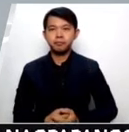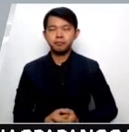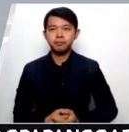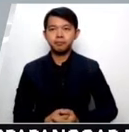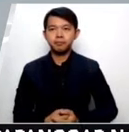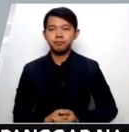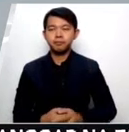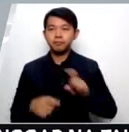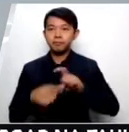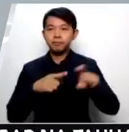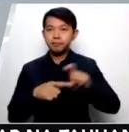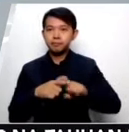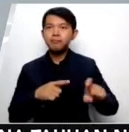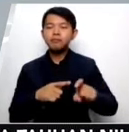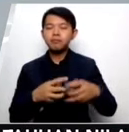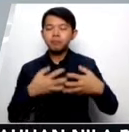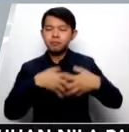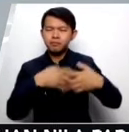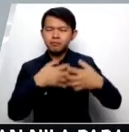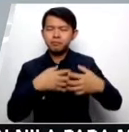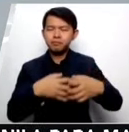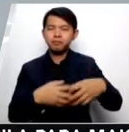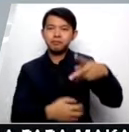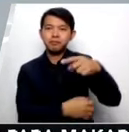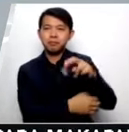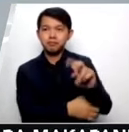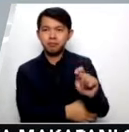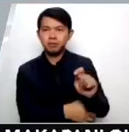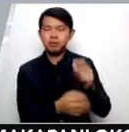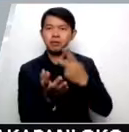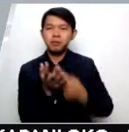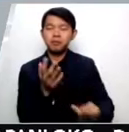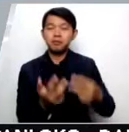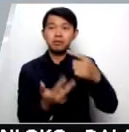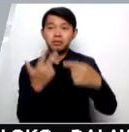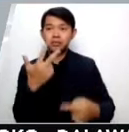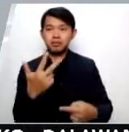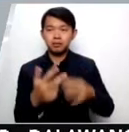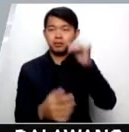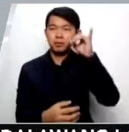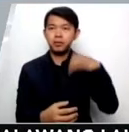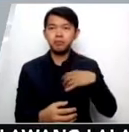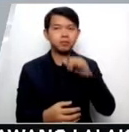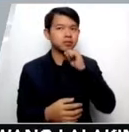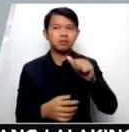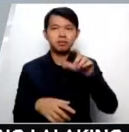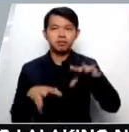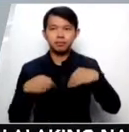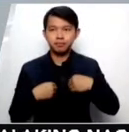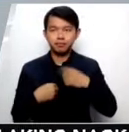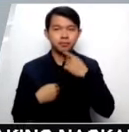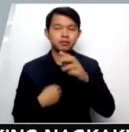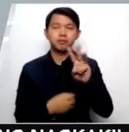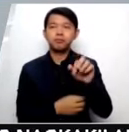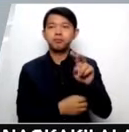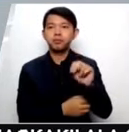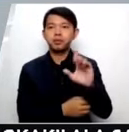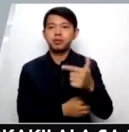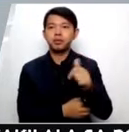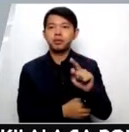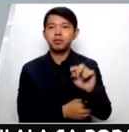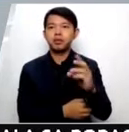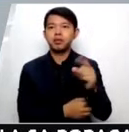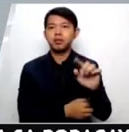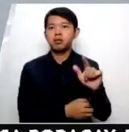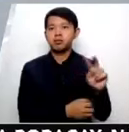planta ng kuryente sa Luzon at Visayas grids kahapon ayon kay senator win gachalian git ng Department of Energy posibleng